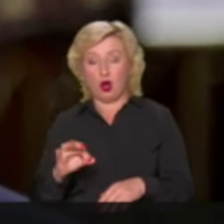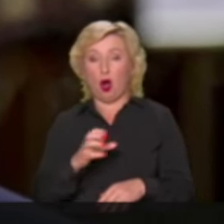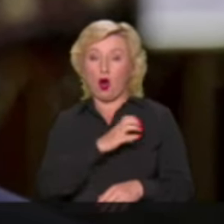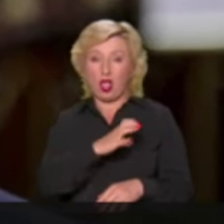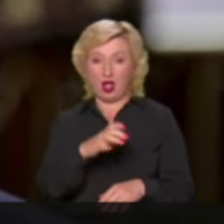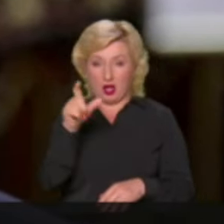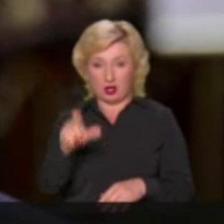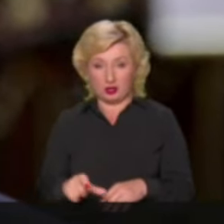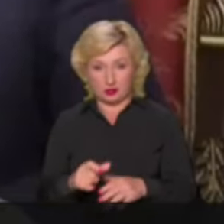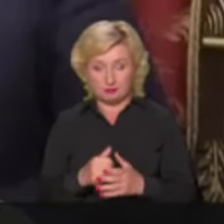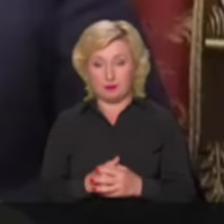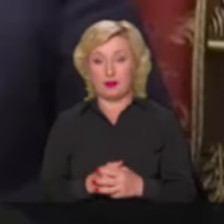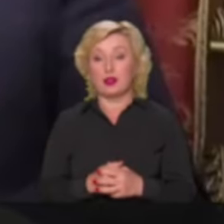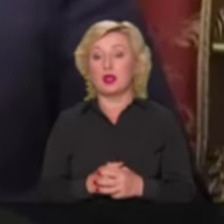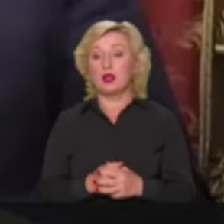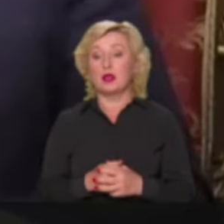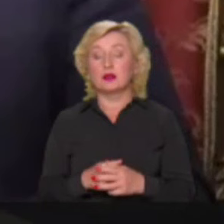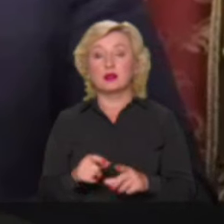пам'ятаєте про нього.